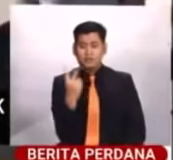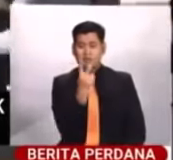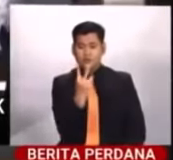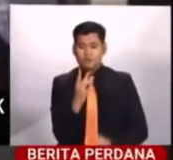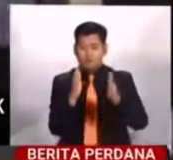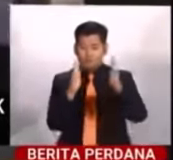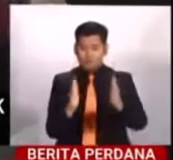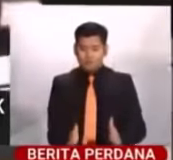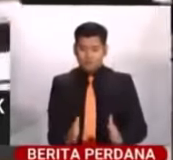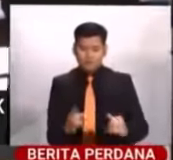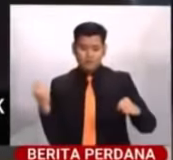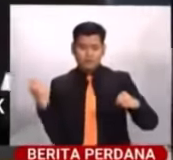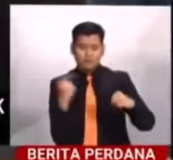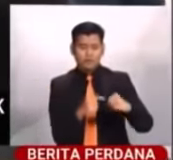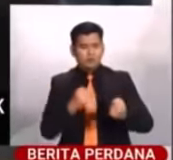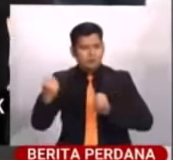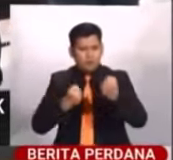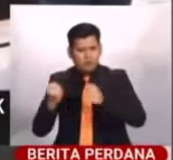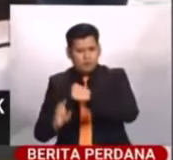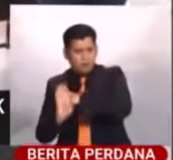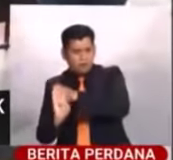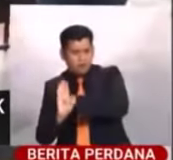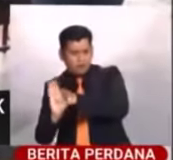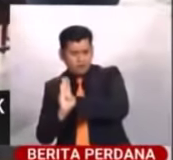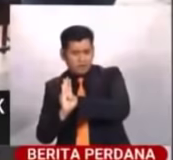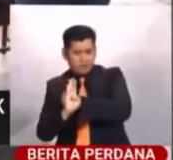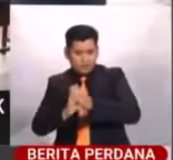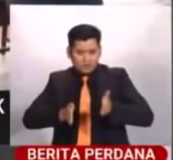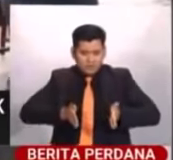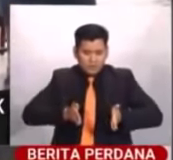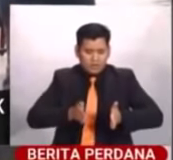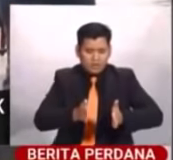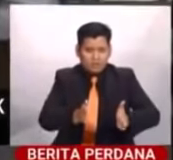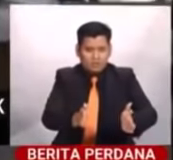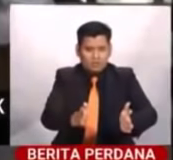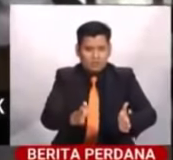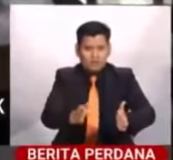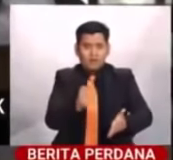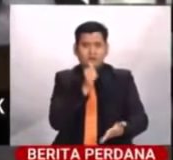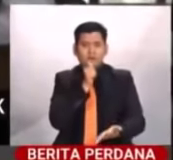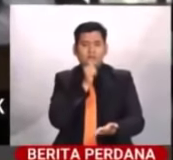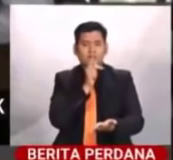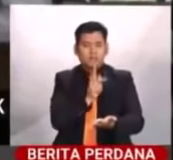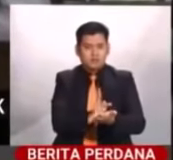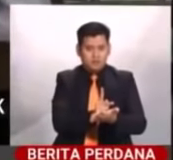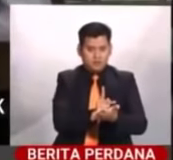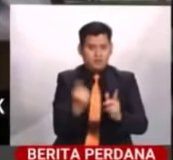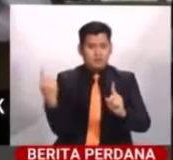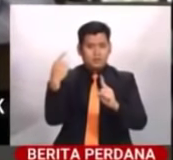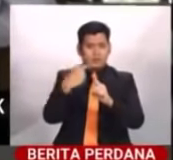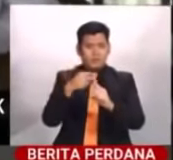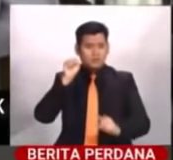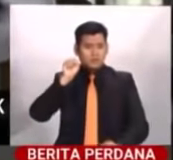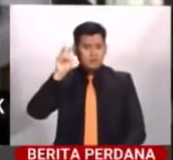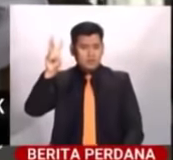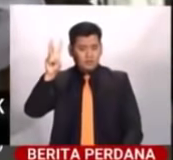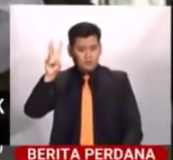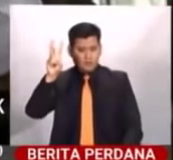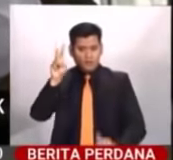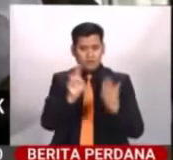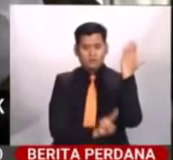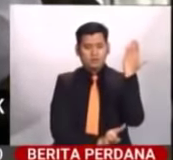Kedua-dua mereka didakwa memandu secara berbahaya di laluan air keruh ke Senawang, Lebuh Raya Utara Selatan Plus, kira-kira